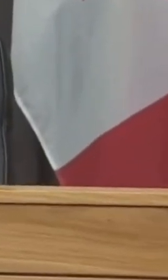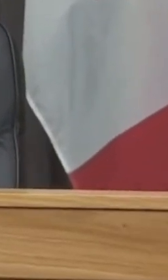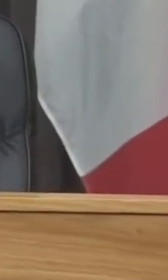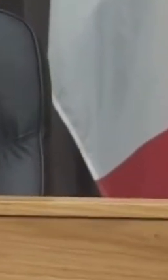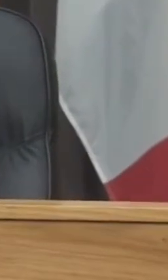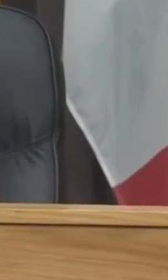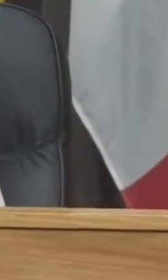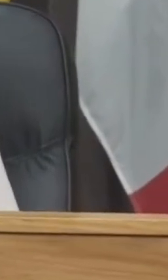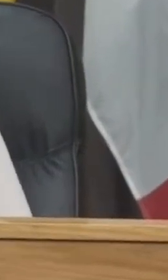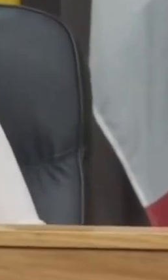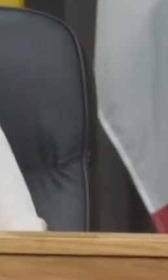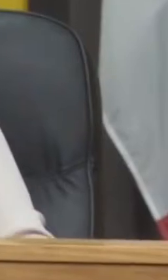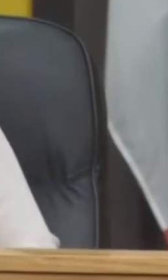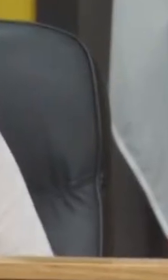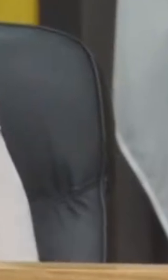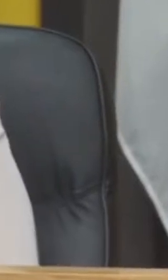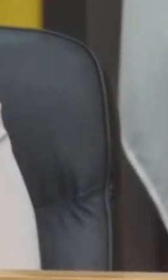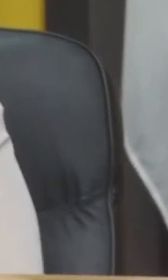Thanks, Bruce.